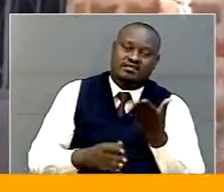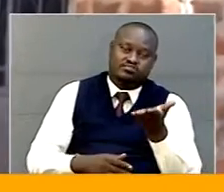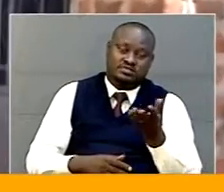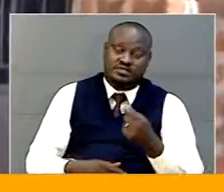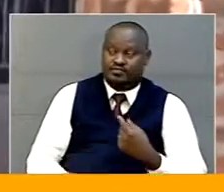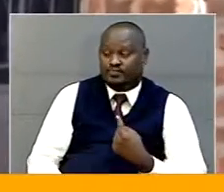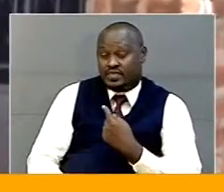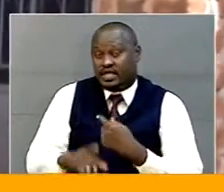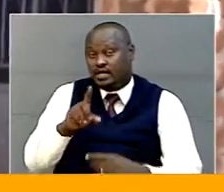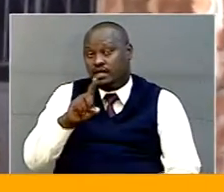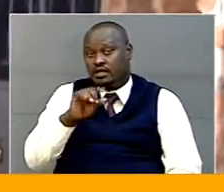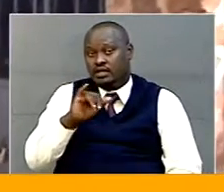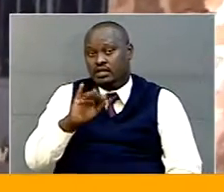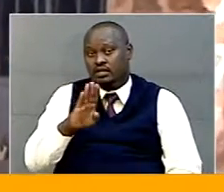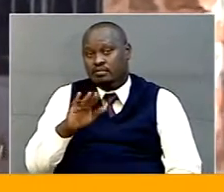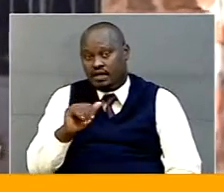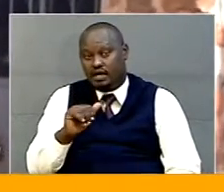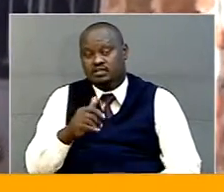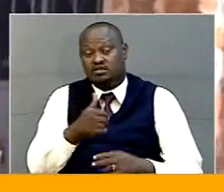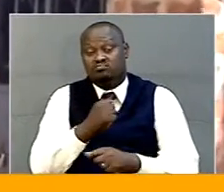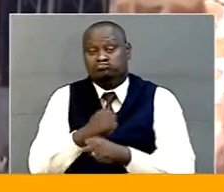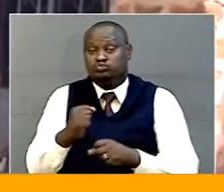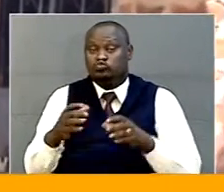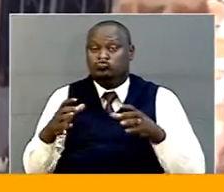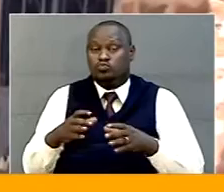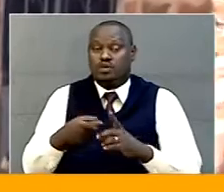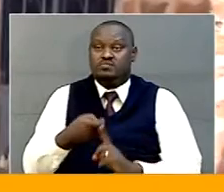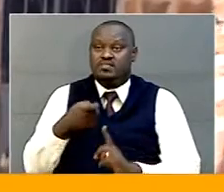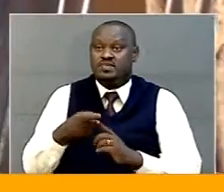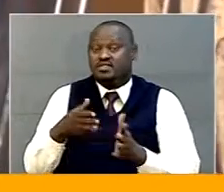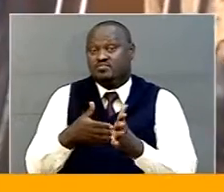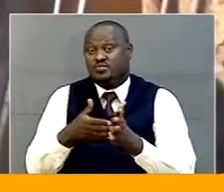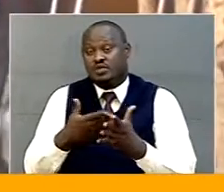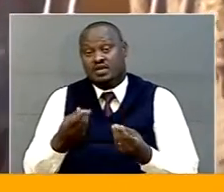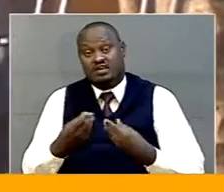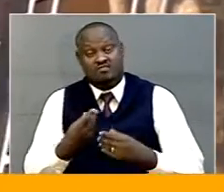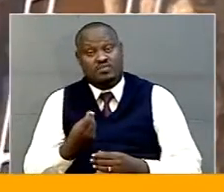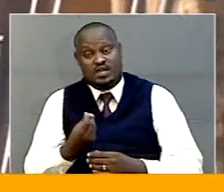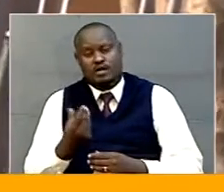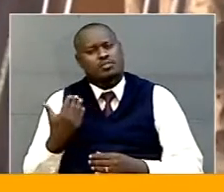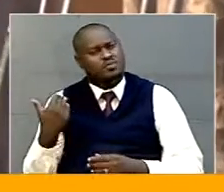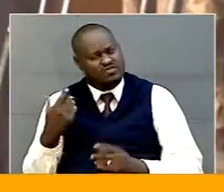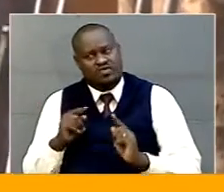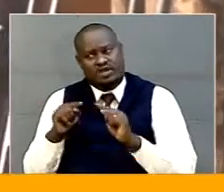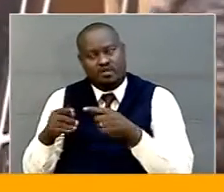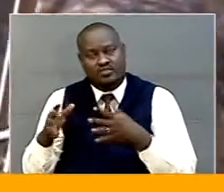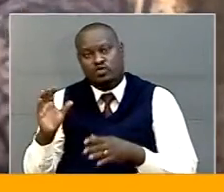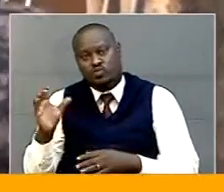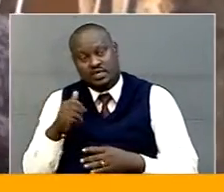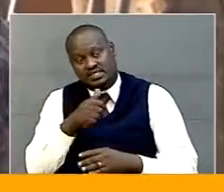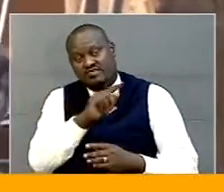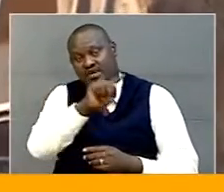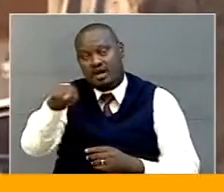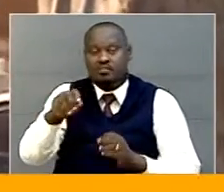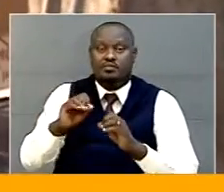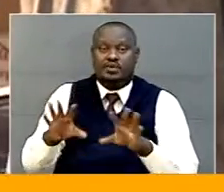Ategeezezza nga Diba bwe yajeemesa n'abapangisa be okumusasula ensimbi newankubadde nga yali yafuna okuyitibwa mu lukiiko luno wabula n'atalabikako